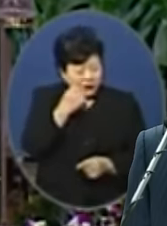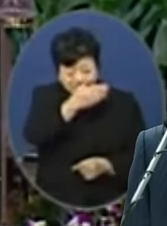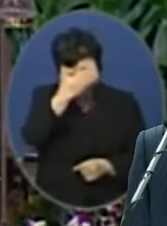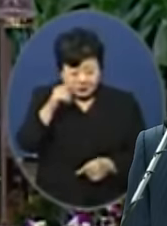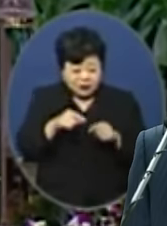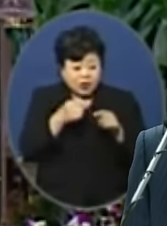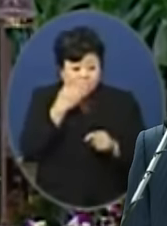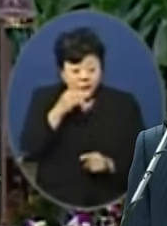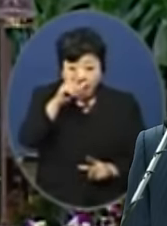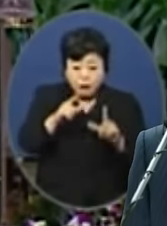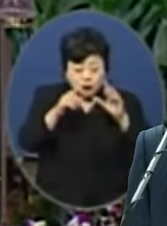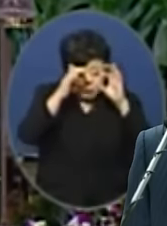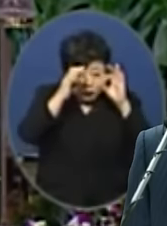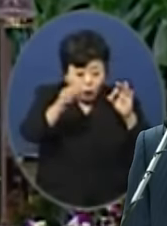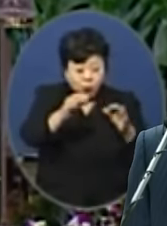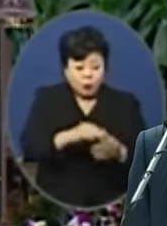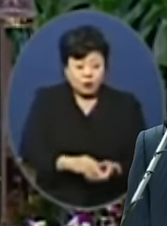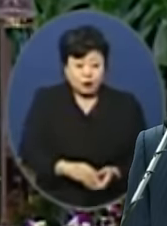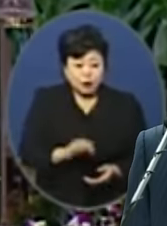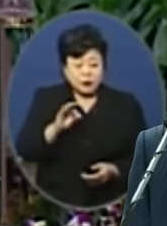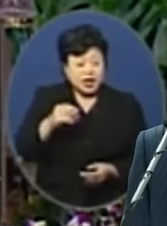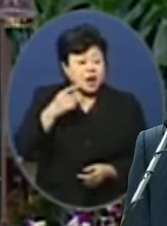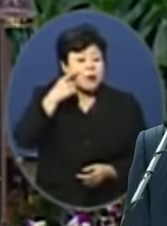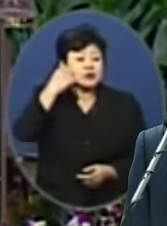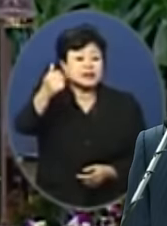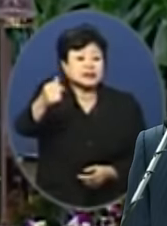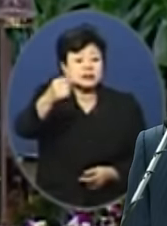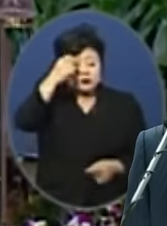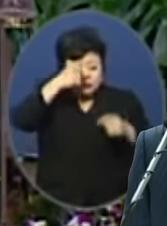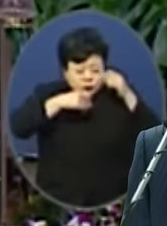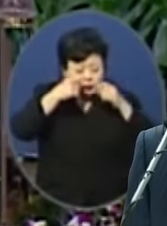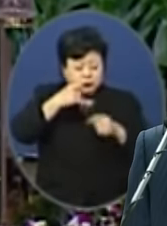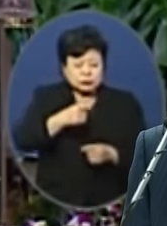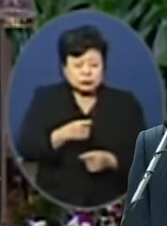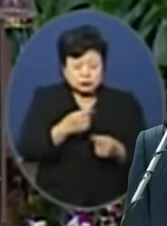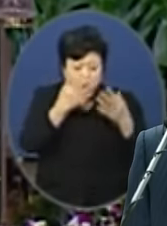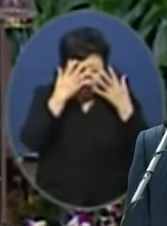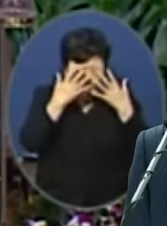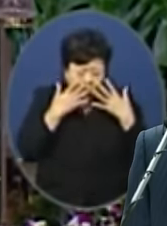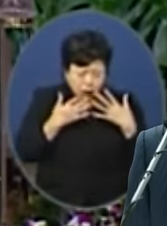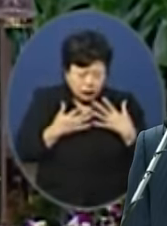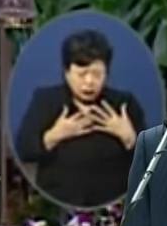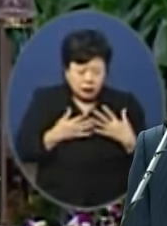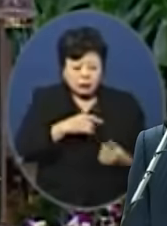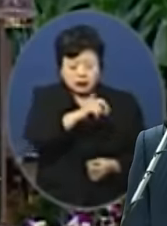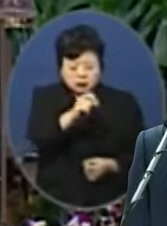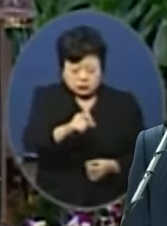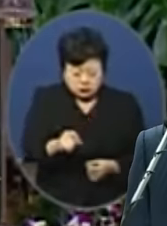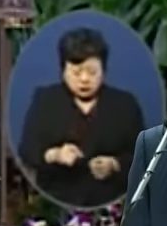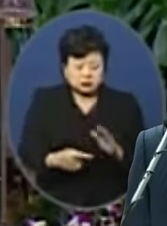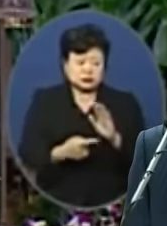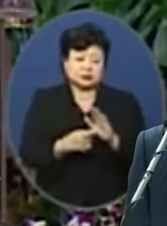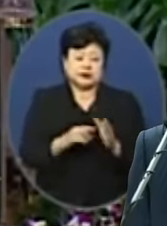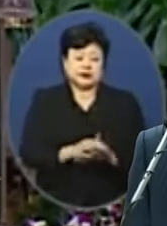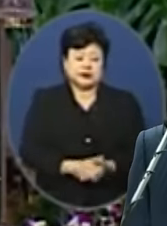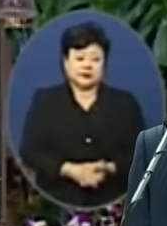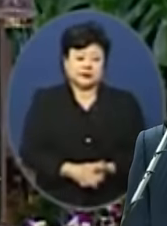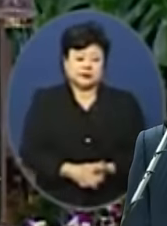청년이 걸어다니는 모습을 보고 필 목사는 눈물이 앞을 가렸다고 리더스 다이제스트에 고백한